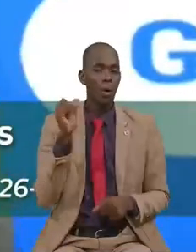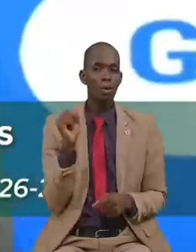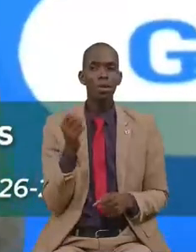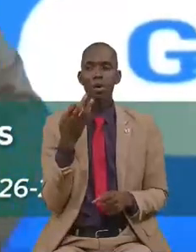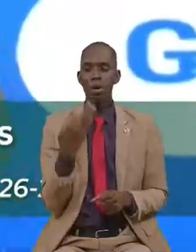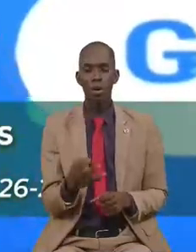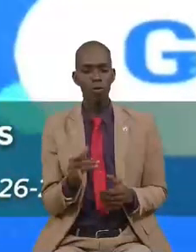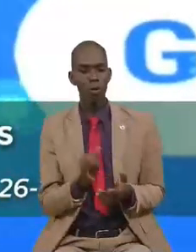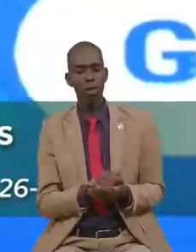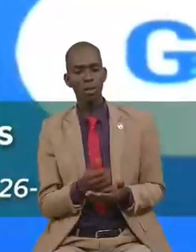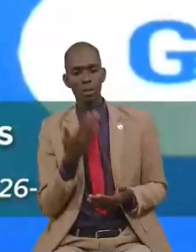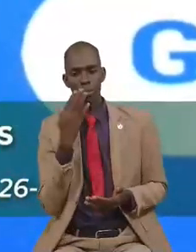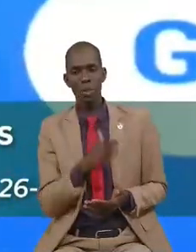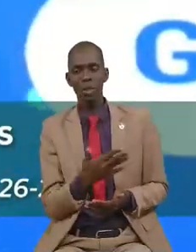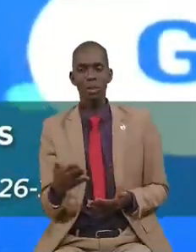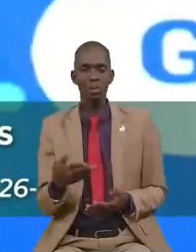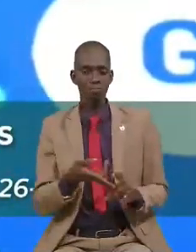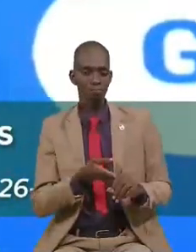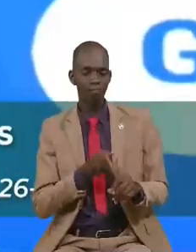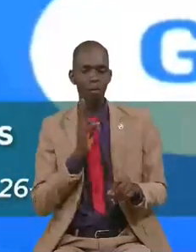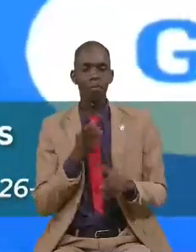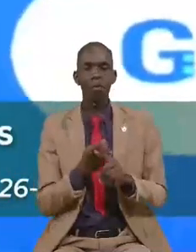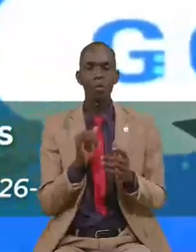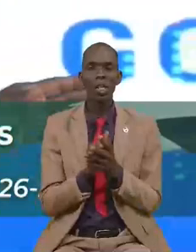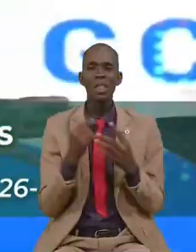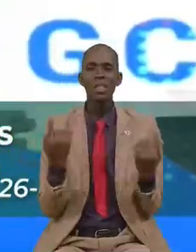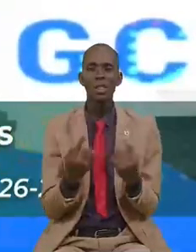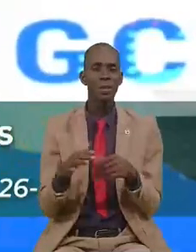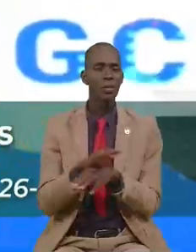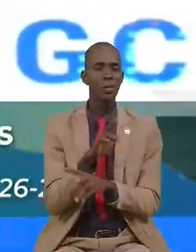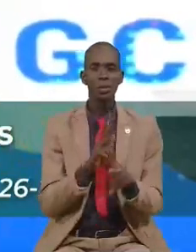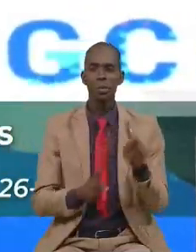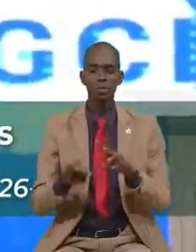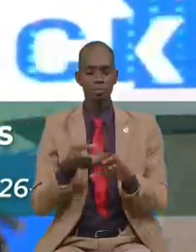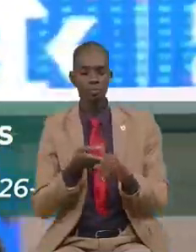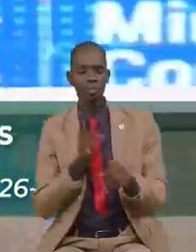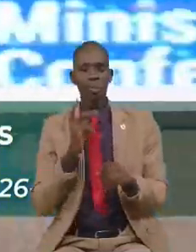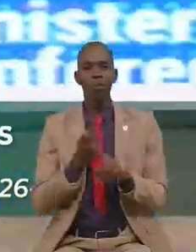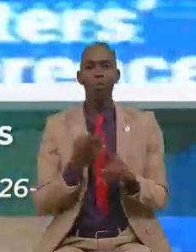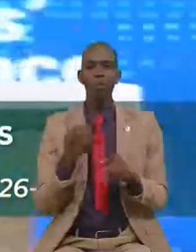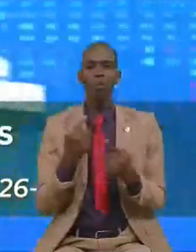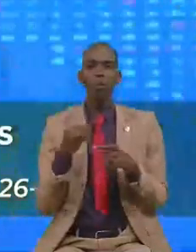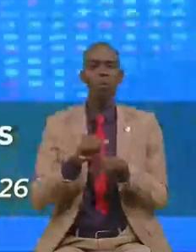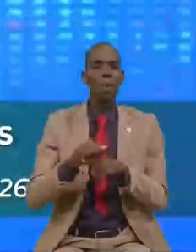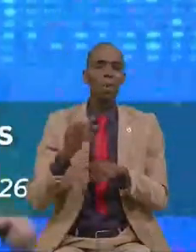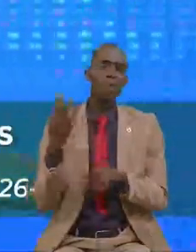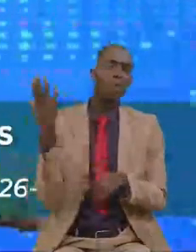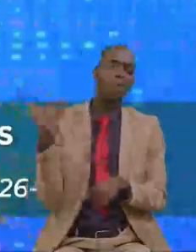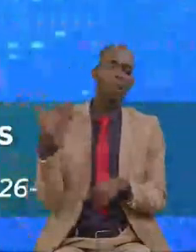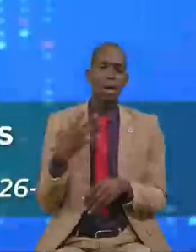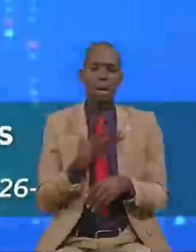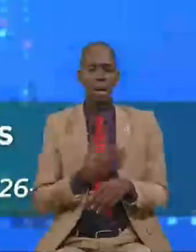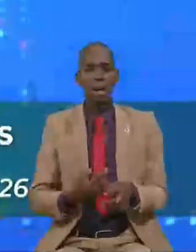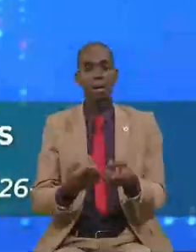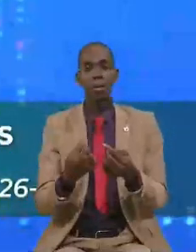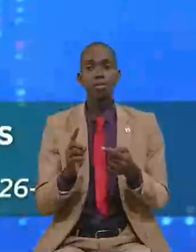Nous sortons du milieu d'eux. Nous sortons de ces gens pécheurs. Nous sortons des pratiques du passé. Et nous